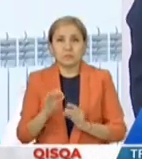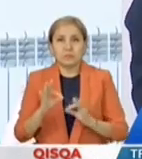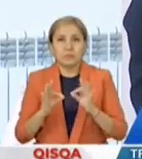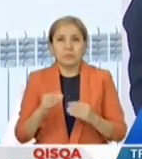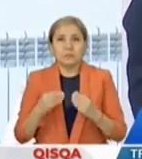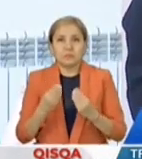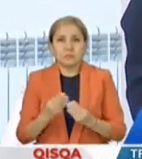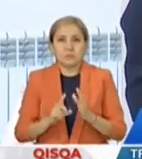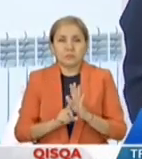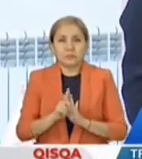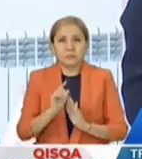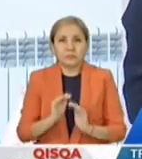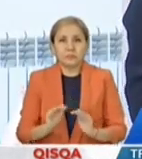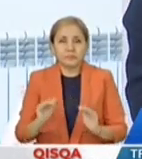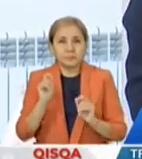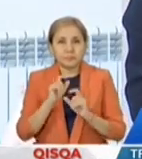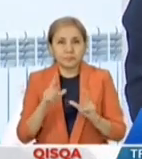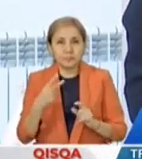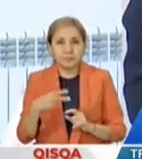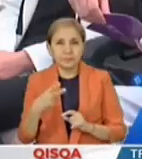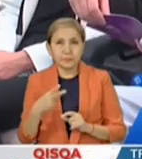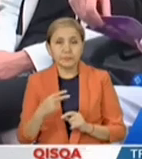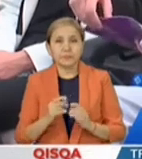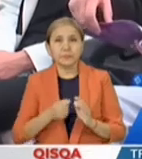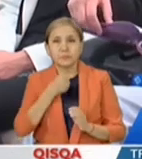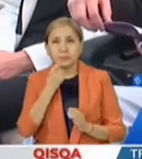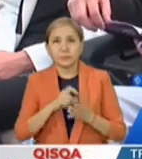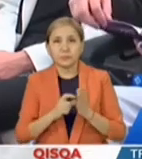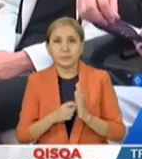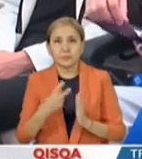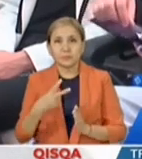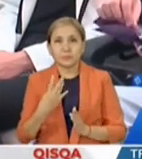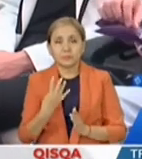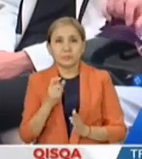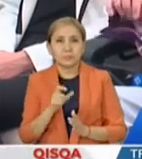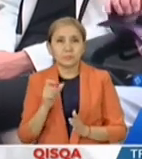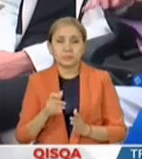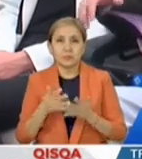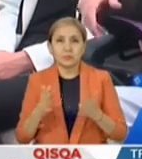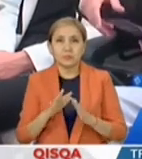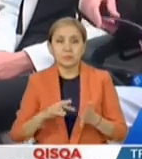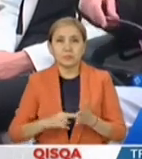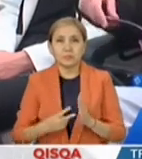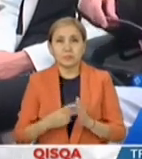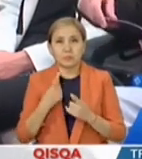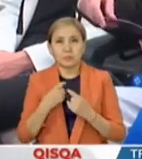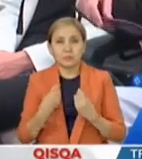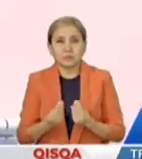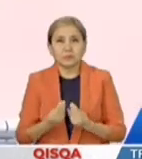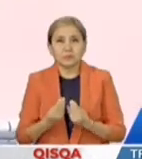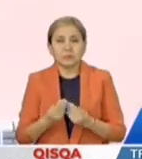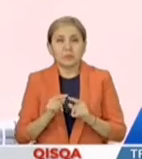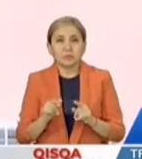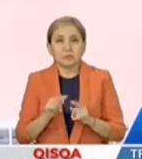berish, boshlang'ich sinflarda o'quvchilar sonini 20 nafardan, yuqori sinflarda esa 24 nafardan oshirmaslik reja qilingani ma'lum qilindi.